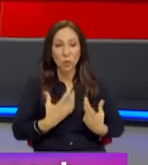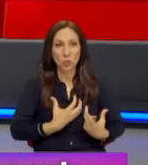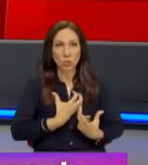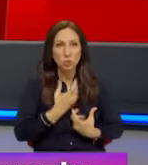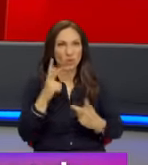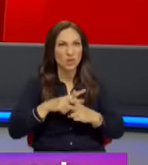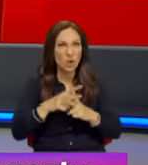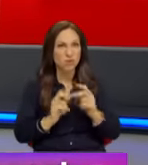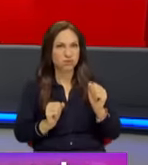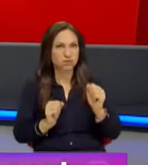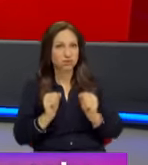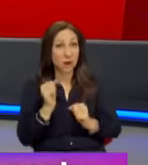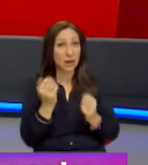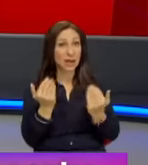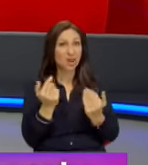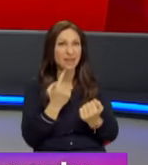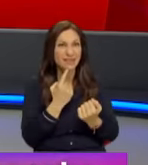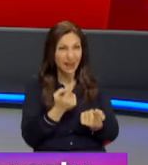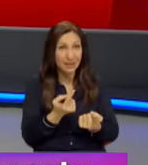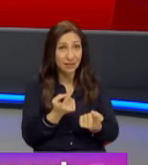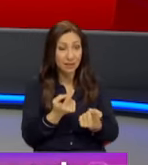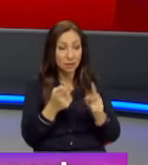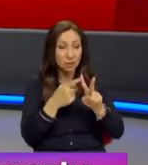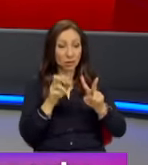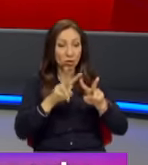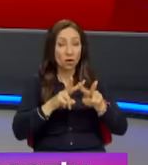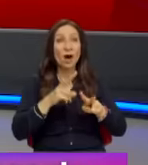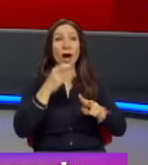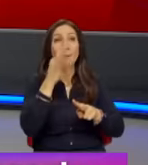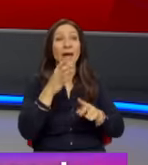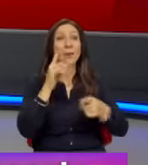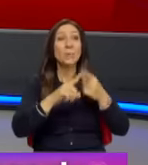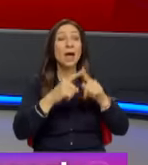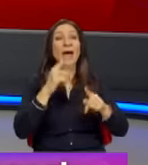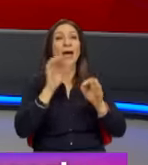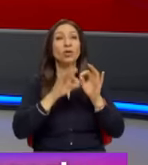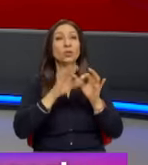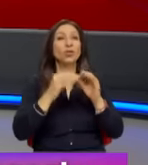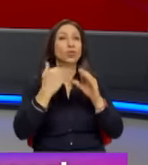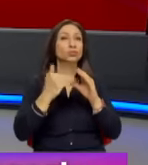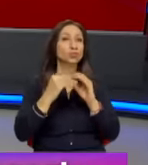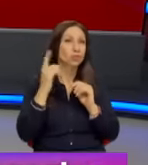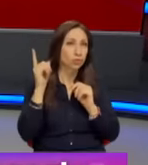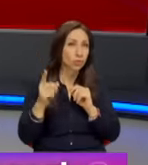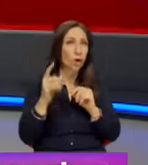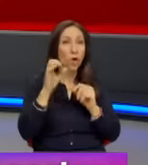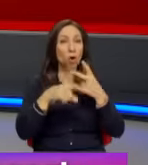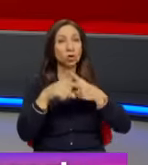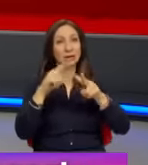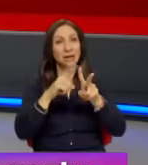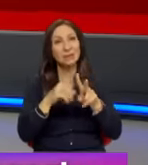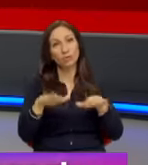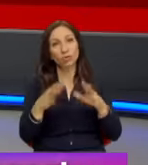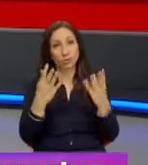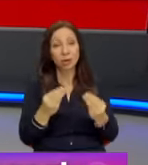reçete girecek yorumları da yapılırken Now Haber siyaset ve ekonomi yorumcusu Ozan Gündoğdu da yanımızda